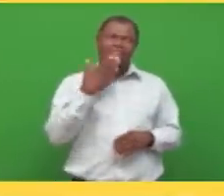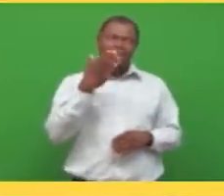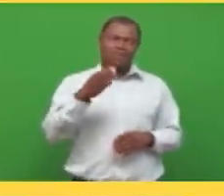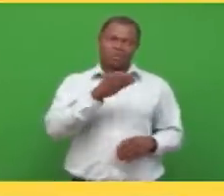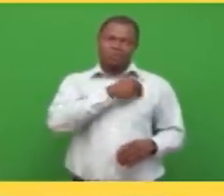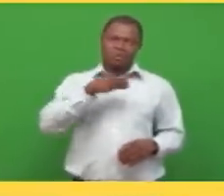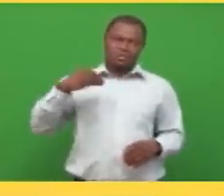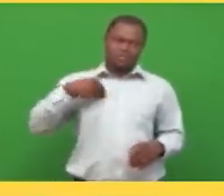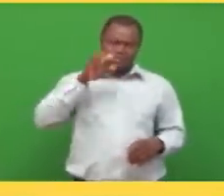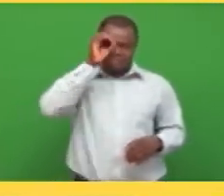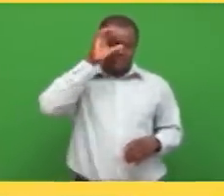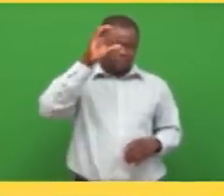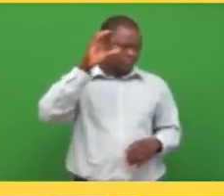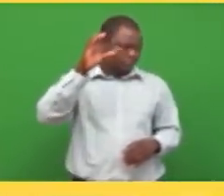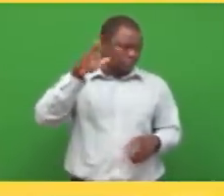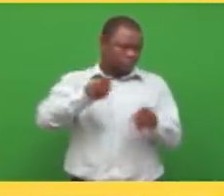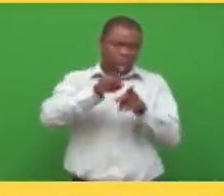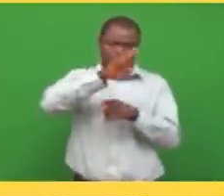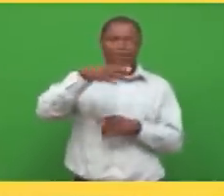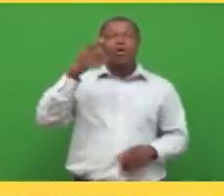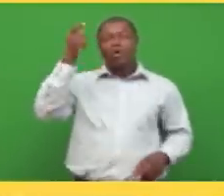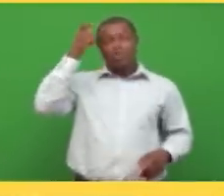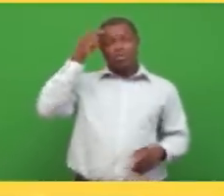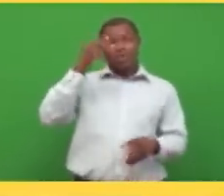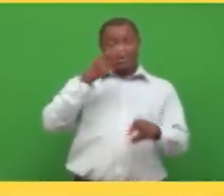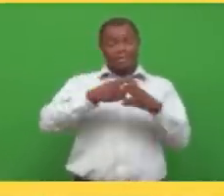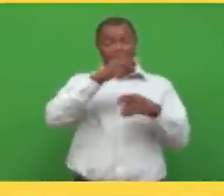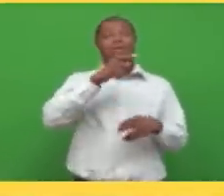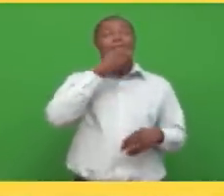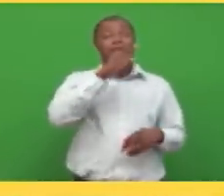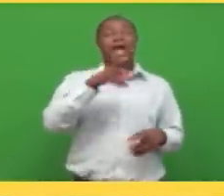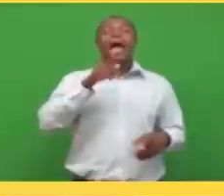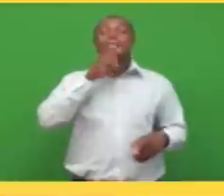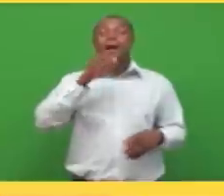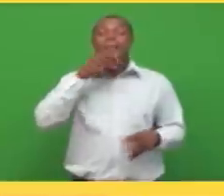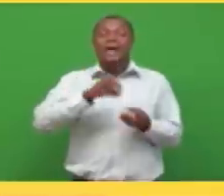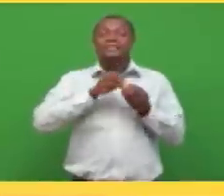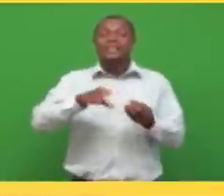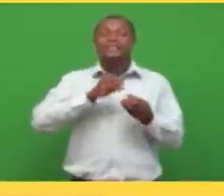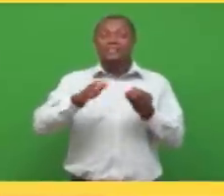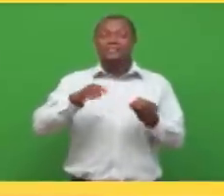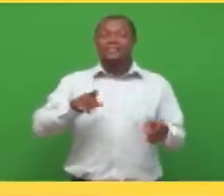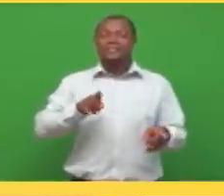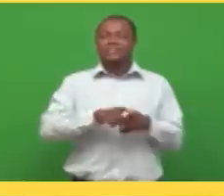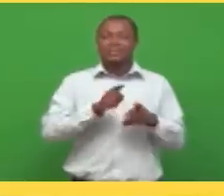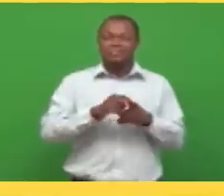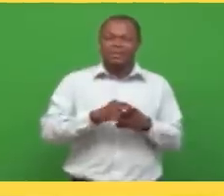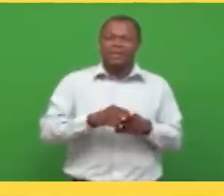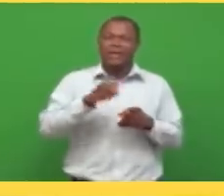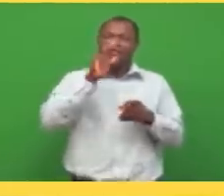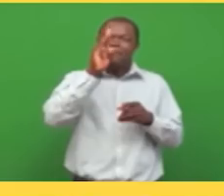Mai Chisamba. Ini vadikani munondizivavo ndini baba serious kana kuti tatenda chinoda ndiri gwenya nduri.